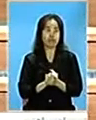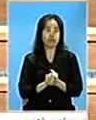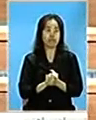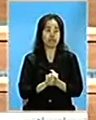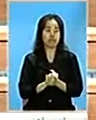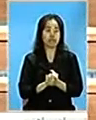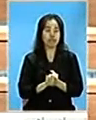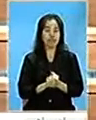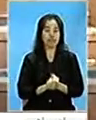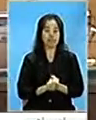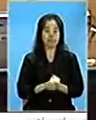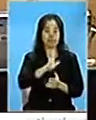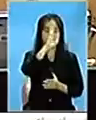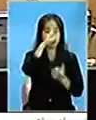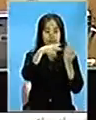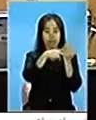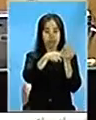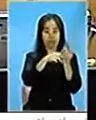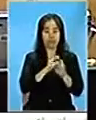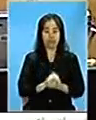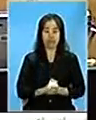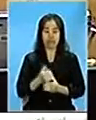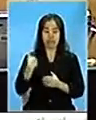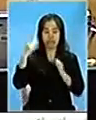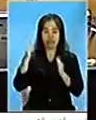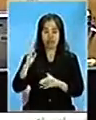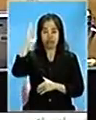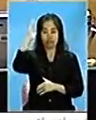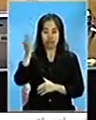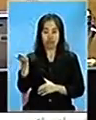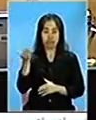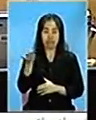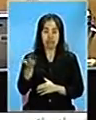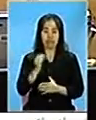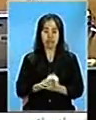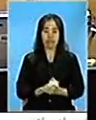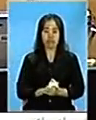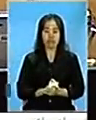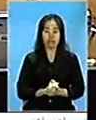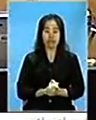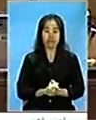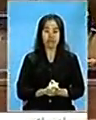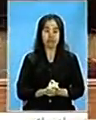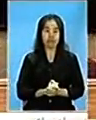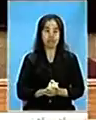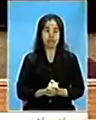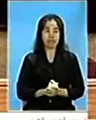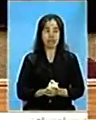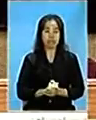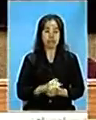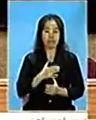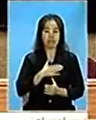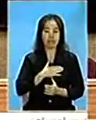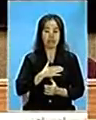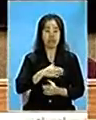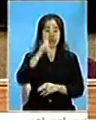ท่านวชิระมีผู้ประท้วงครับเชิญดร.สุนัยครับ ท่านประธานครับผมสุนาย